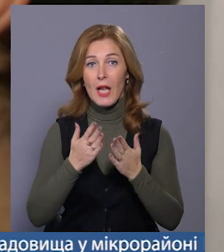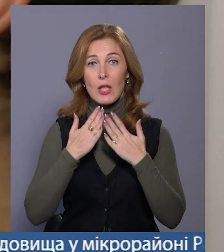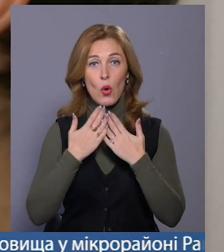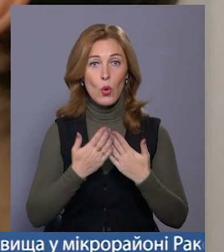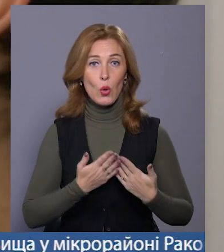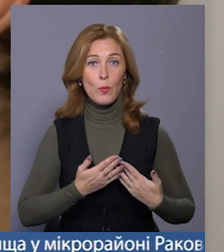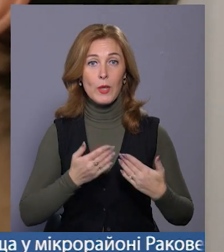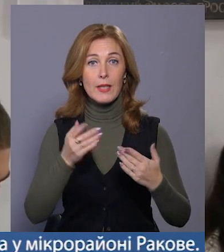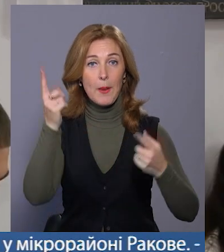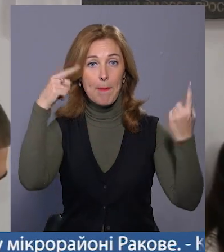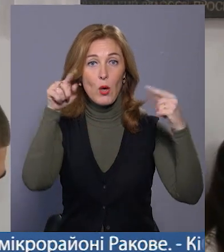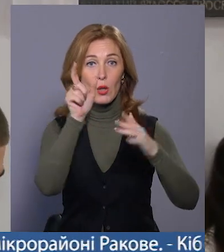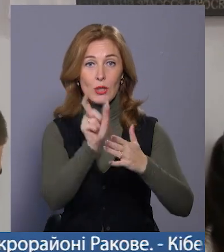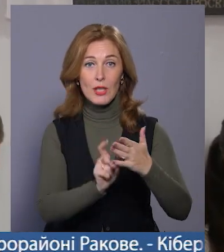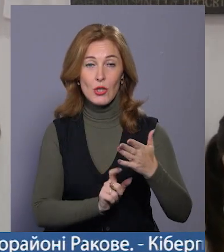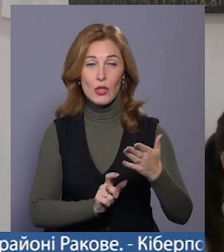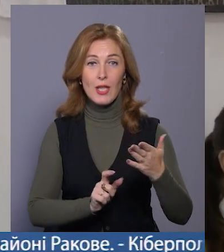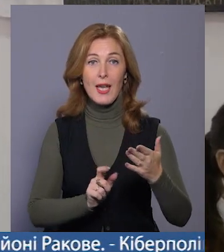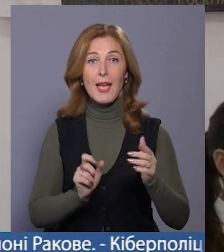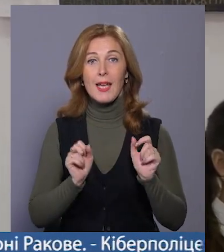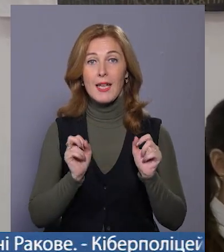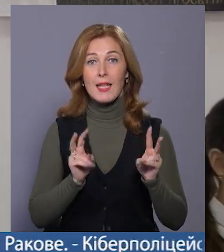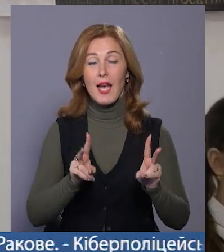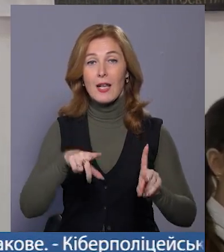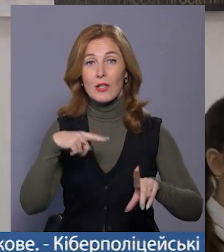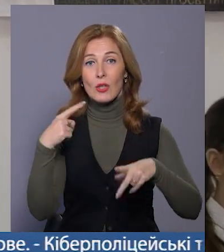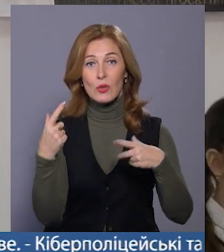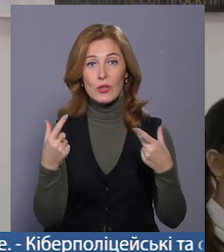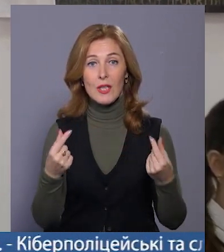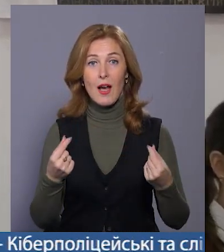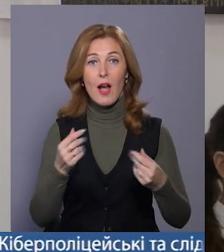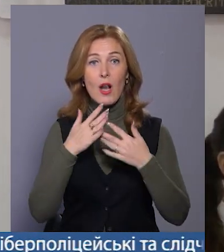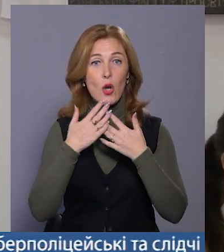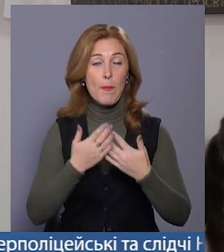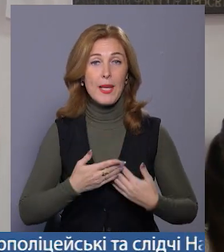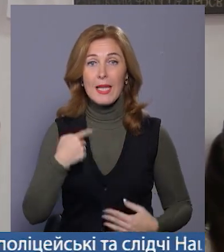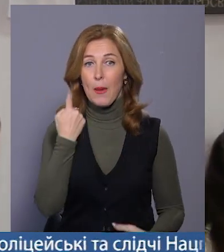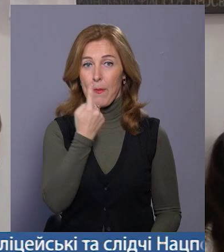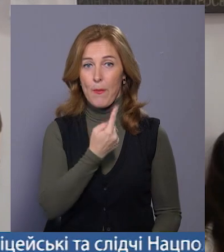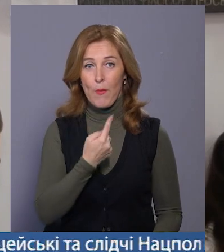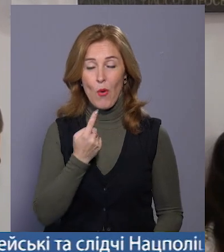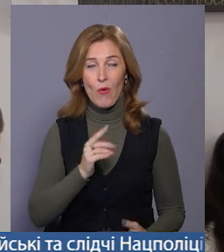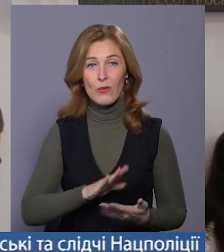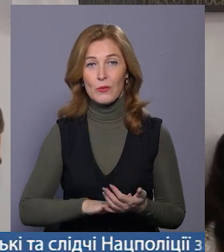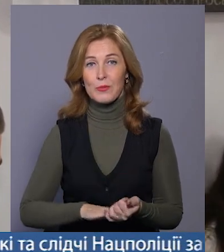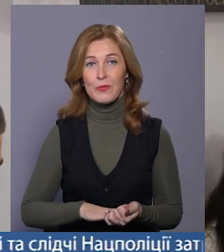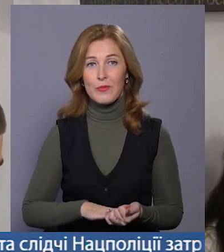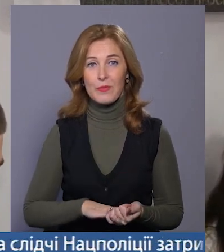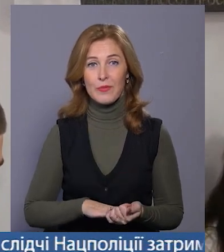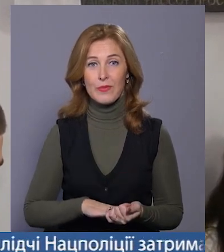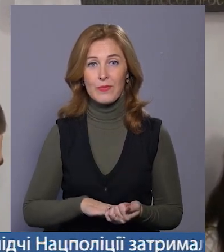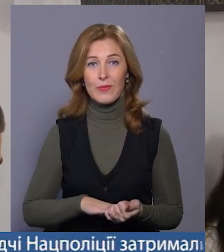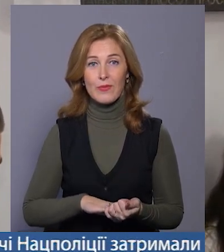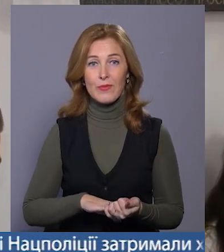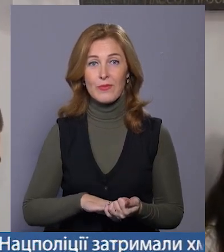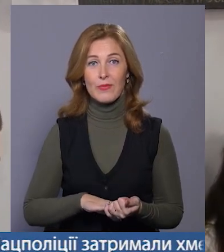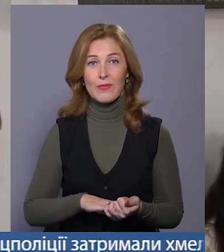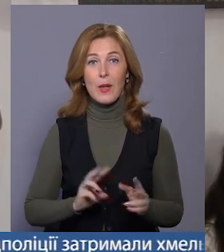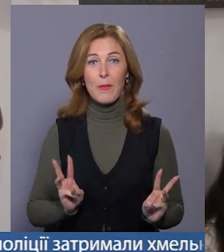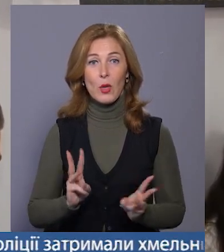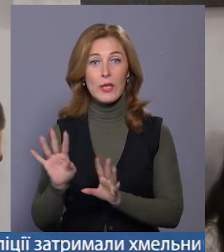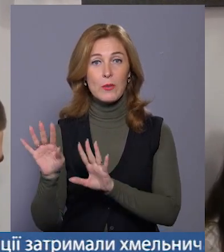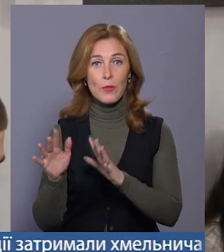рядки. Як парость виноградної лози, плекайте мову, пильно й ненастанно. Політь бур'ян,